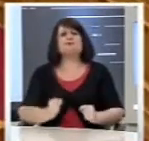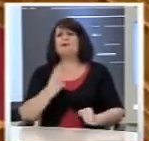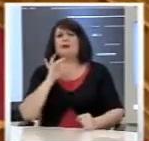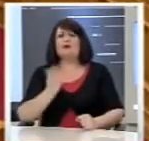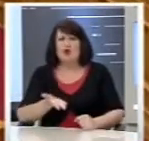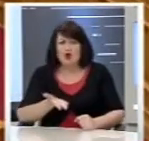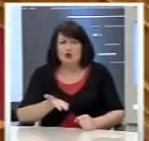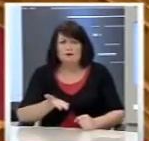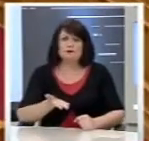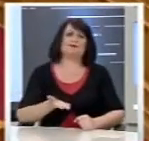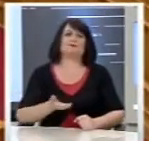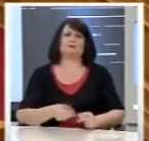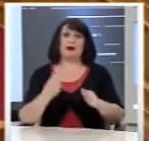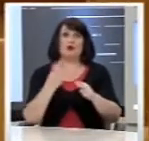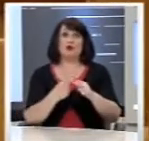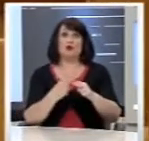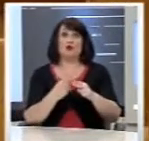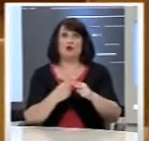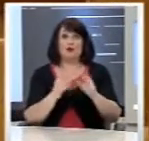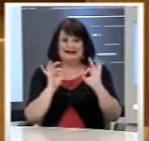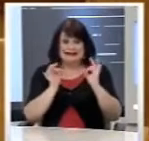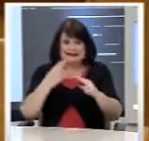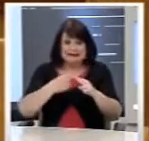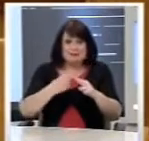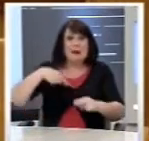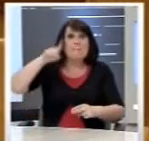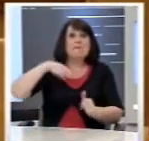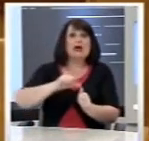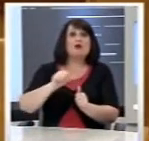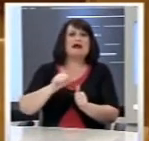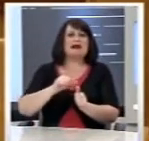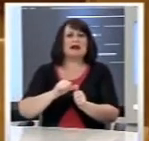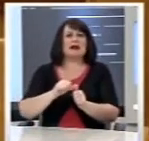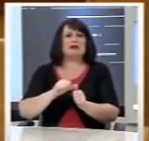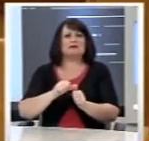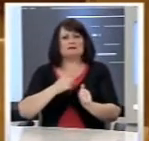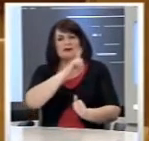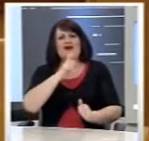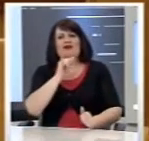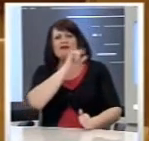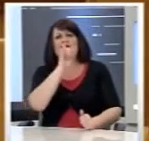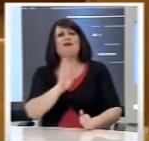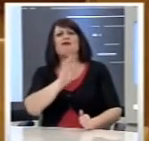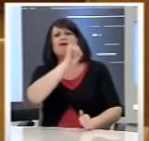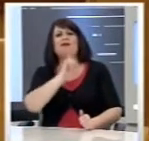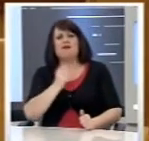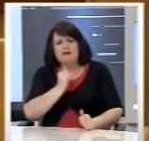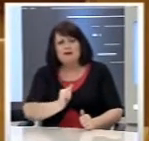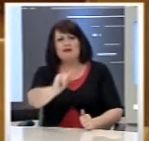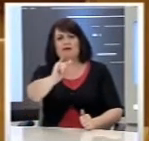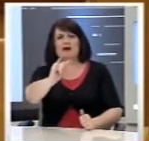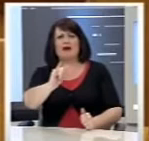αυτή αποτελεί κρίσιμο ορόσημο, κρίσιμο μέγεθος στην πορεία βιώσιμης εξόδου της χώρας στις